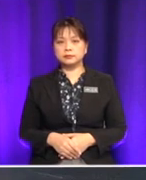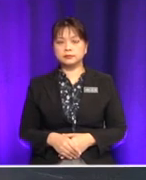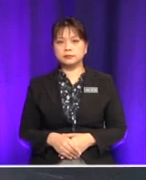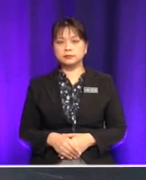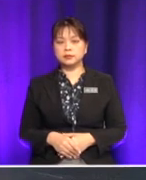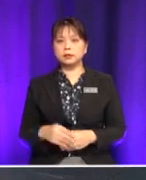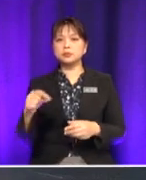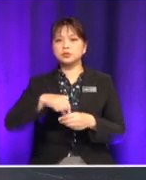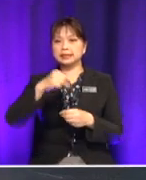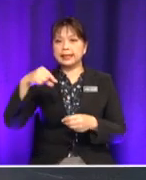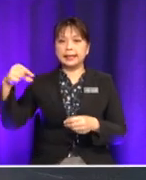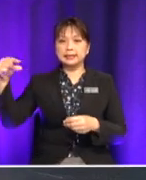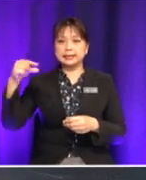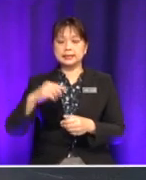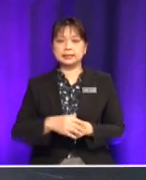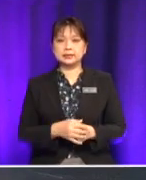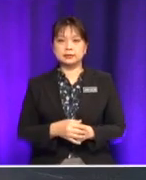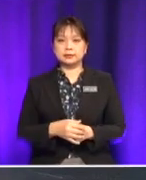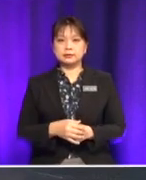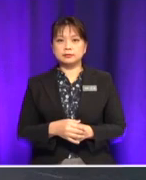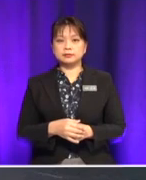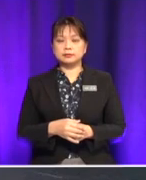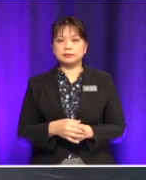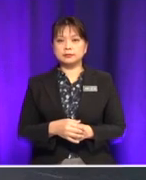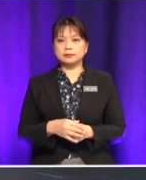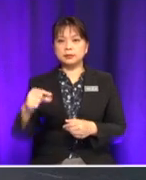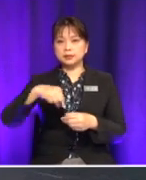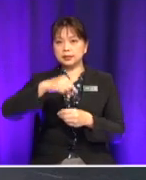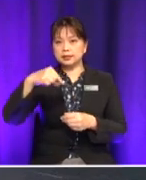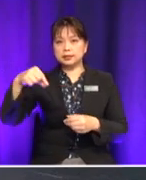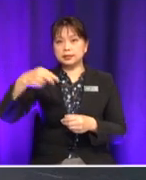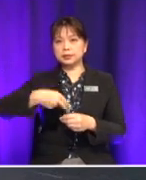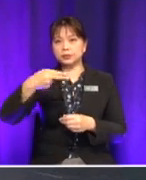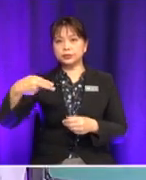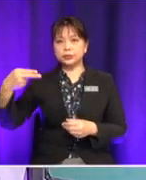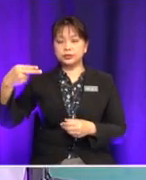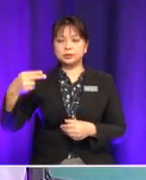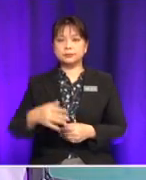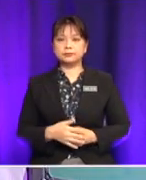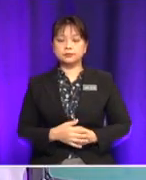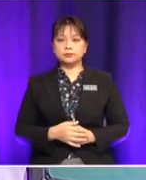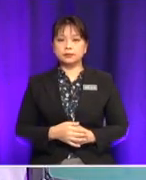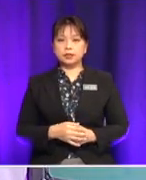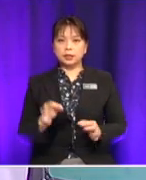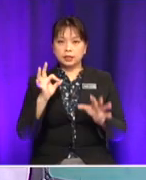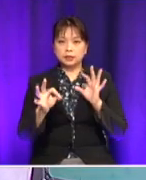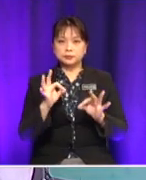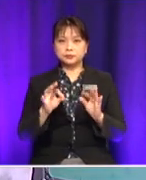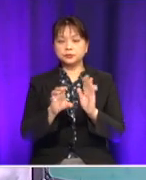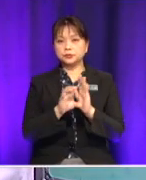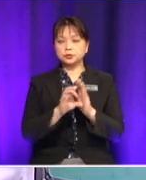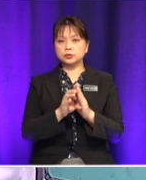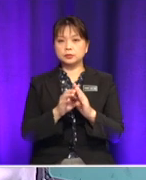guest hydrogen gas hydrogen juga mudah terbakar jadi sekiranya contohnya belon